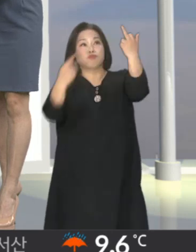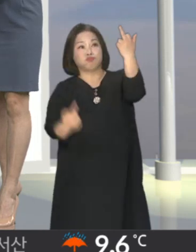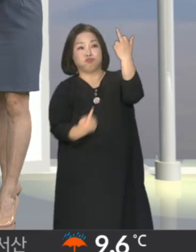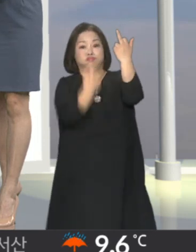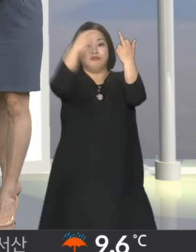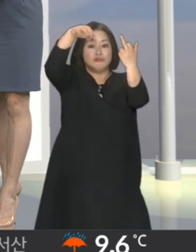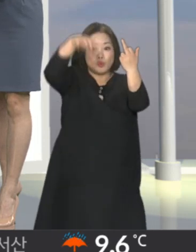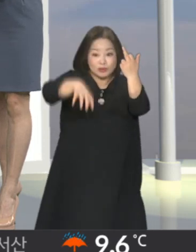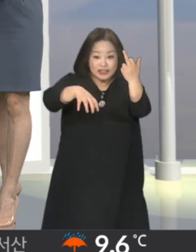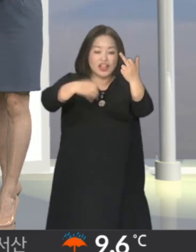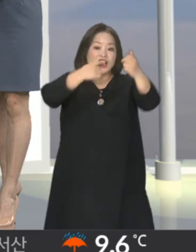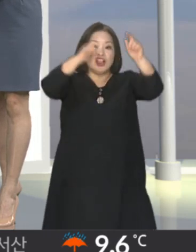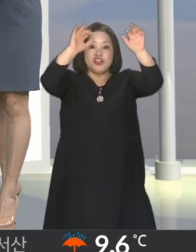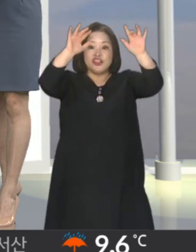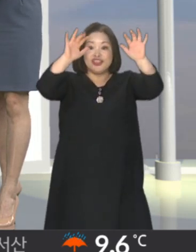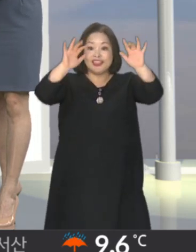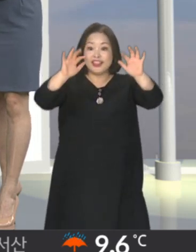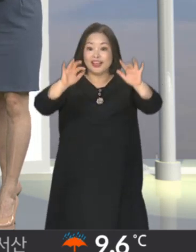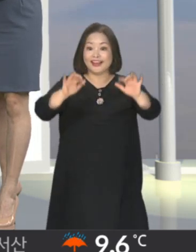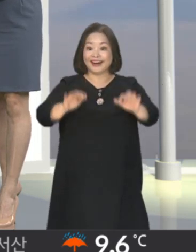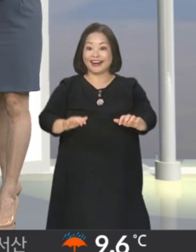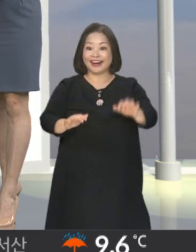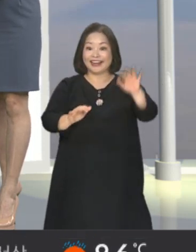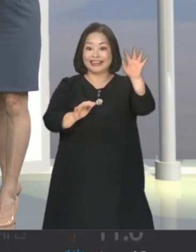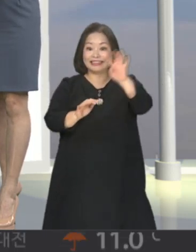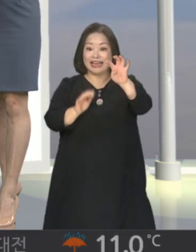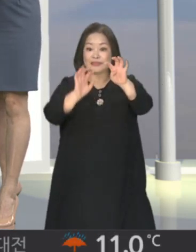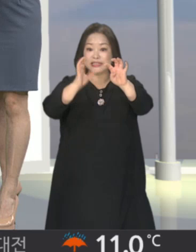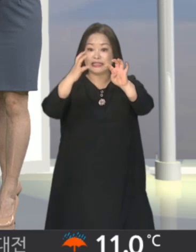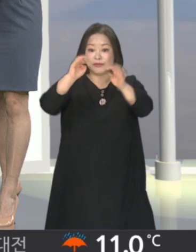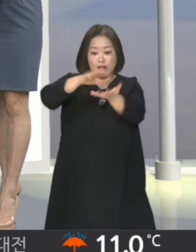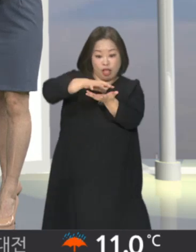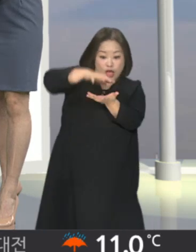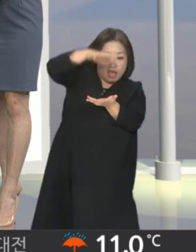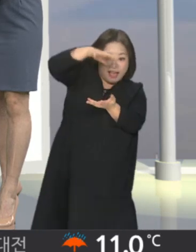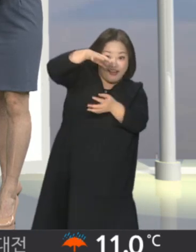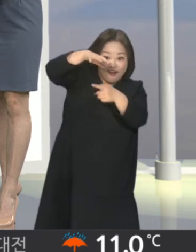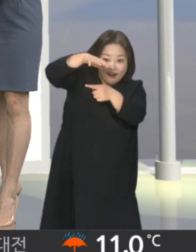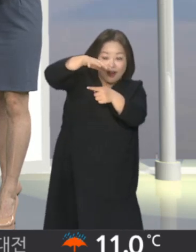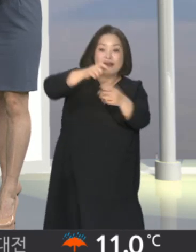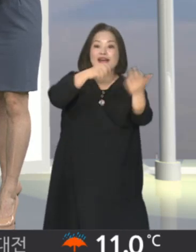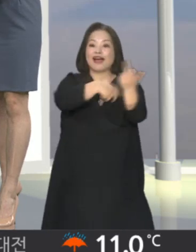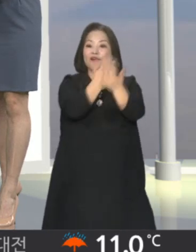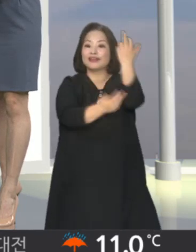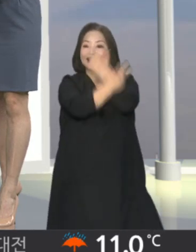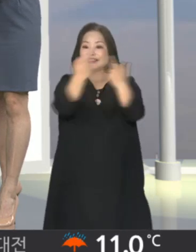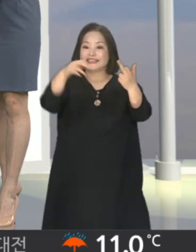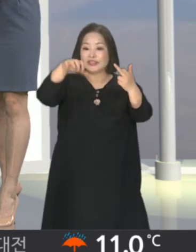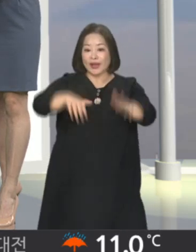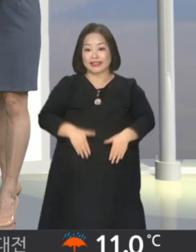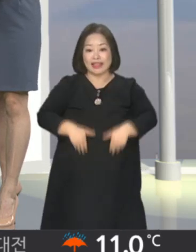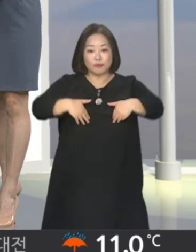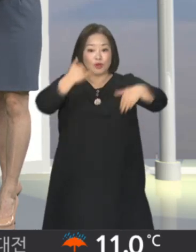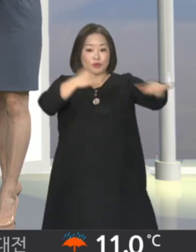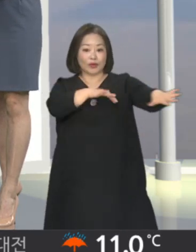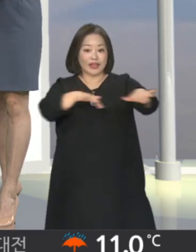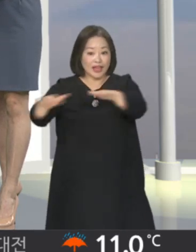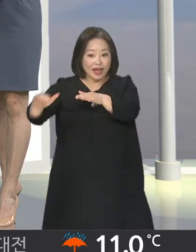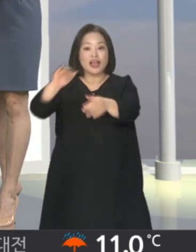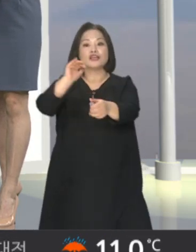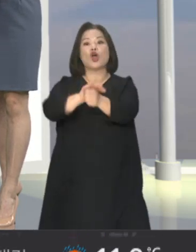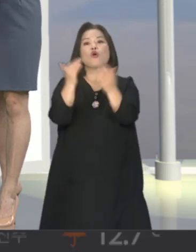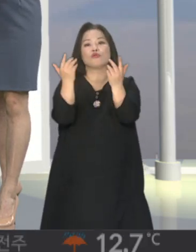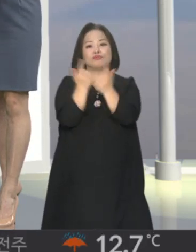벌써 40cm가 넘는 폭설이 내려 쌓였습니다. 현재도 강원 산지와 강원 남부 동해안, 경북